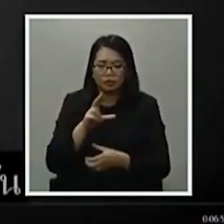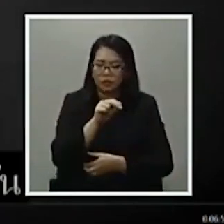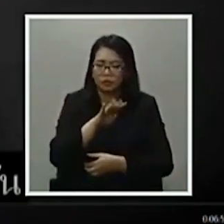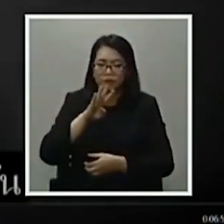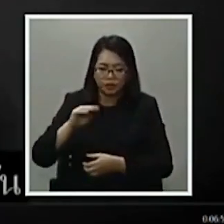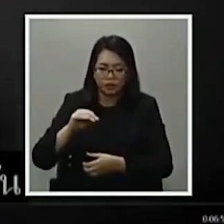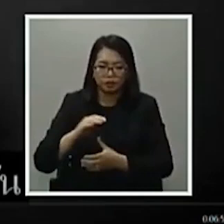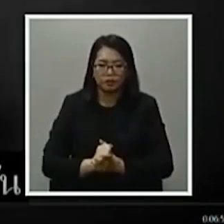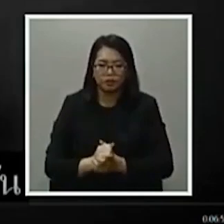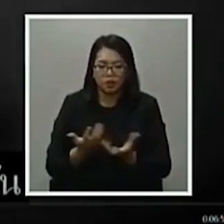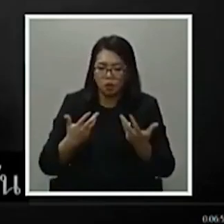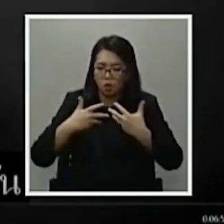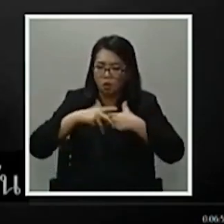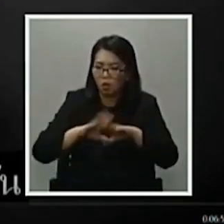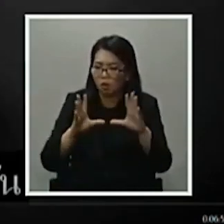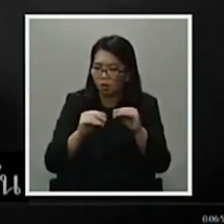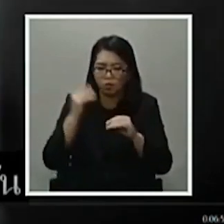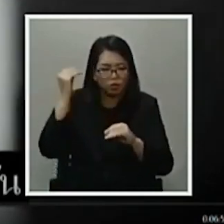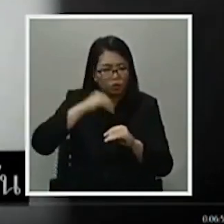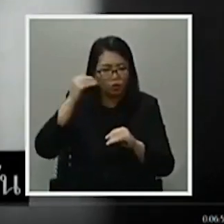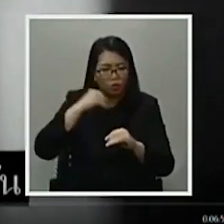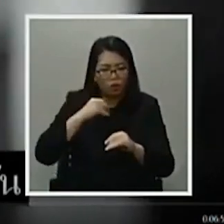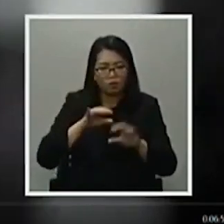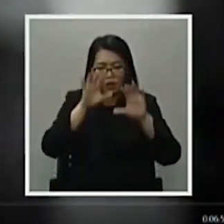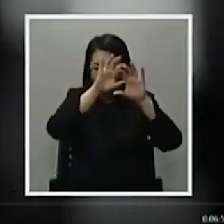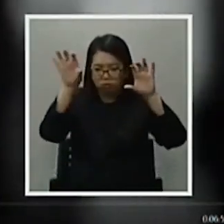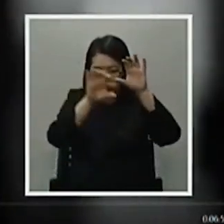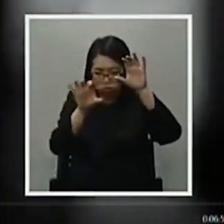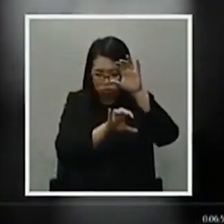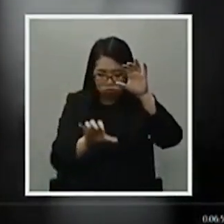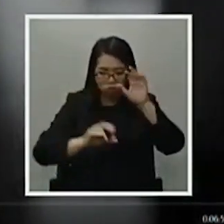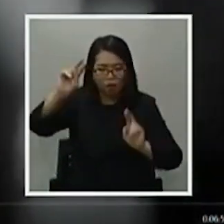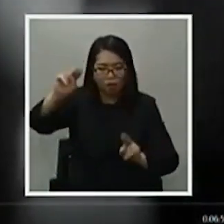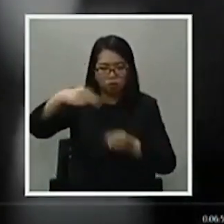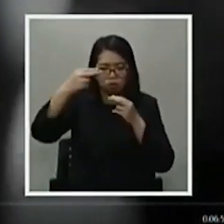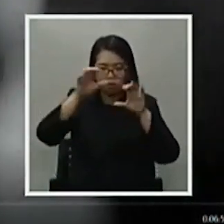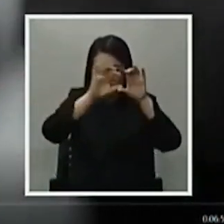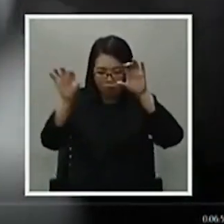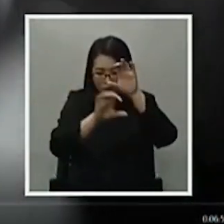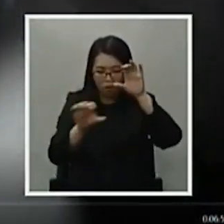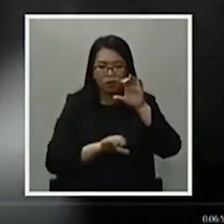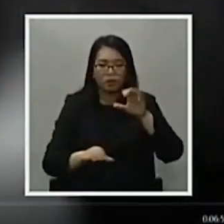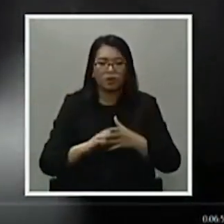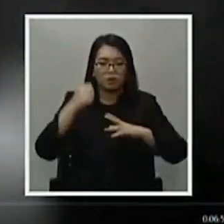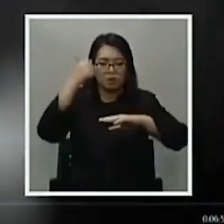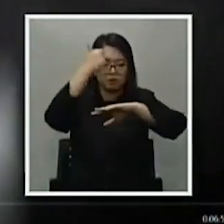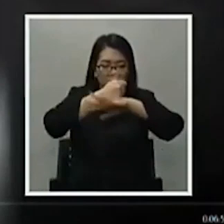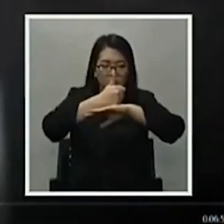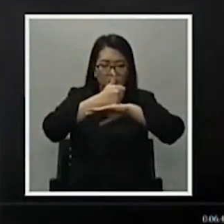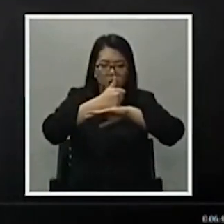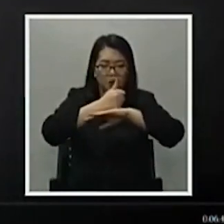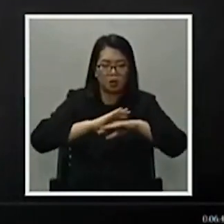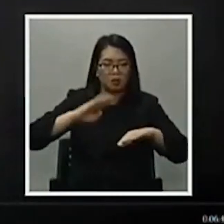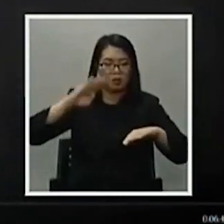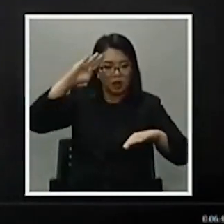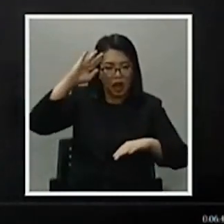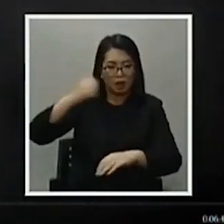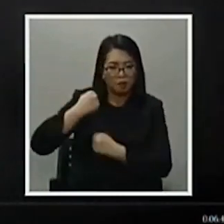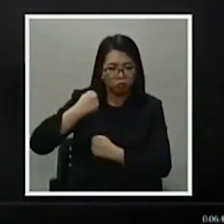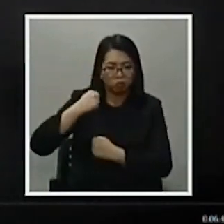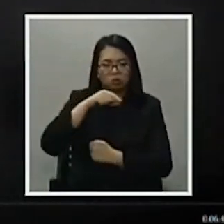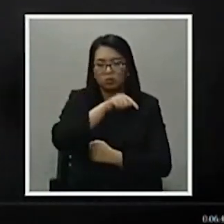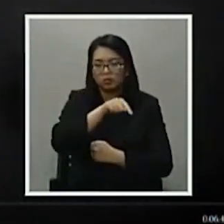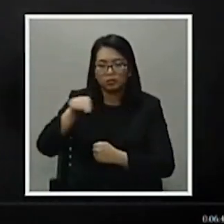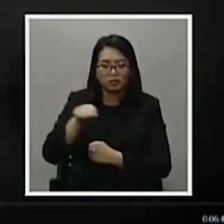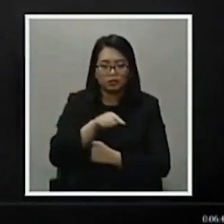น่วยในการประชุมแต่ละวันก็จะแบ่งเป็นระดับกรมระดับคณะกรรมการ6ประมาณ